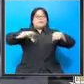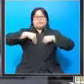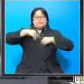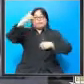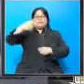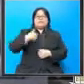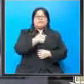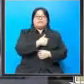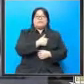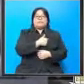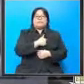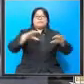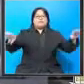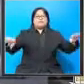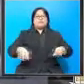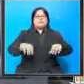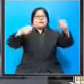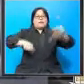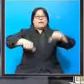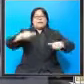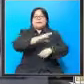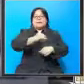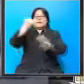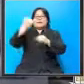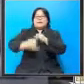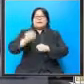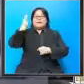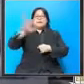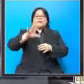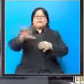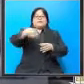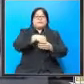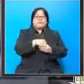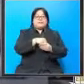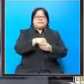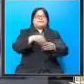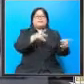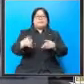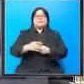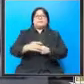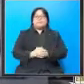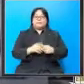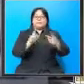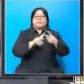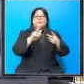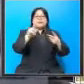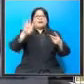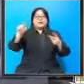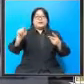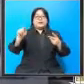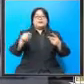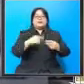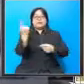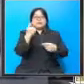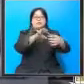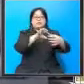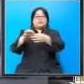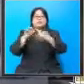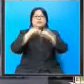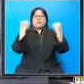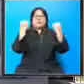untuk kita enak buat enersys dan akhirnya kita akan garap ke dalam plantae sebuah kartu yang memakai satu rangkaian